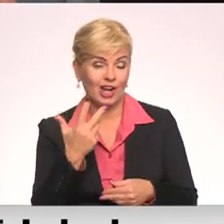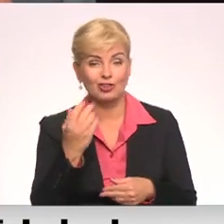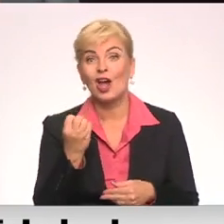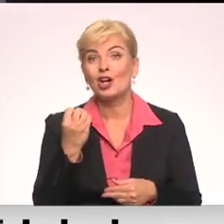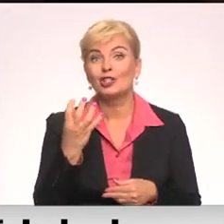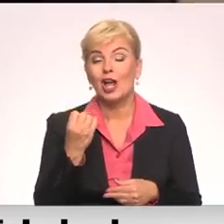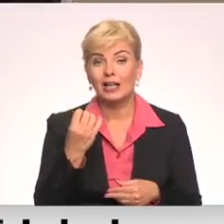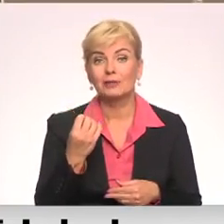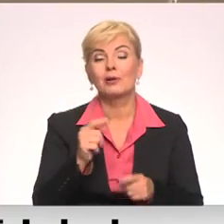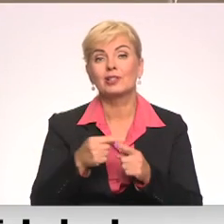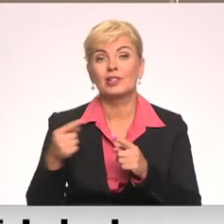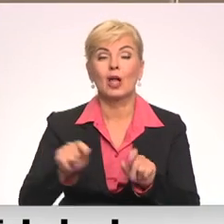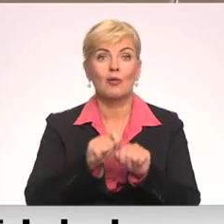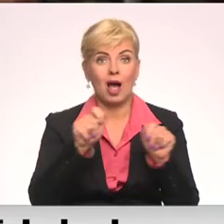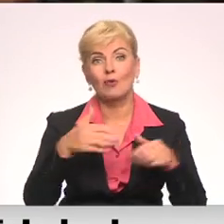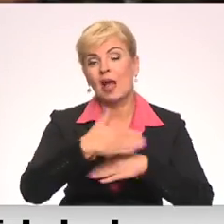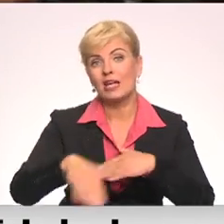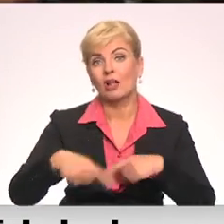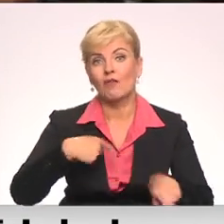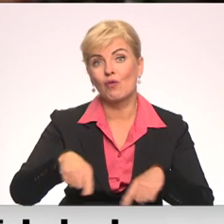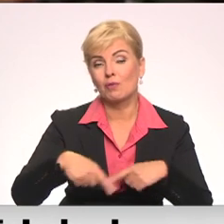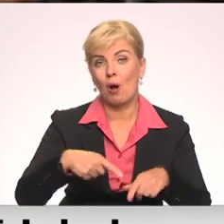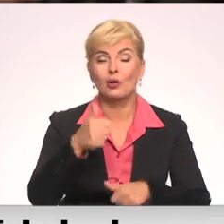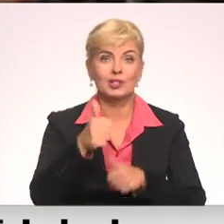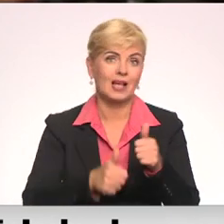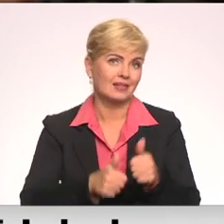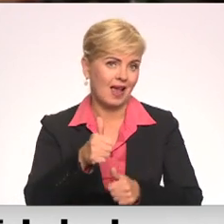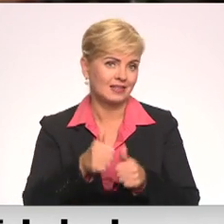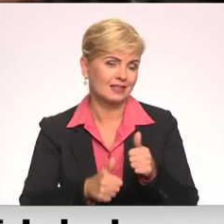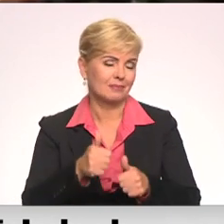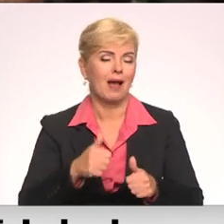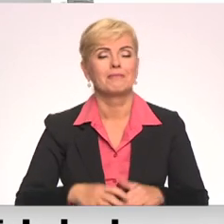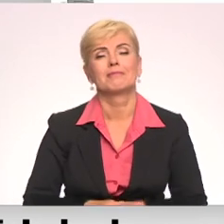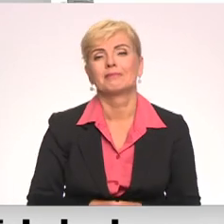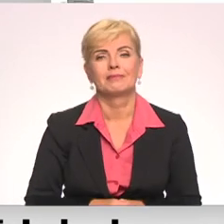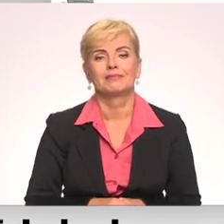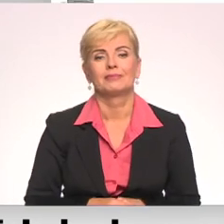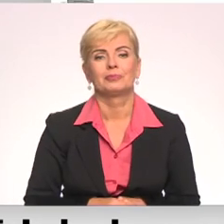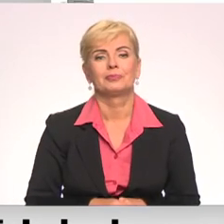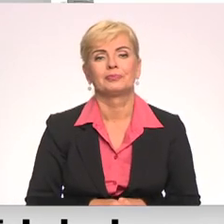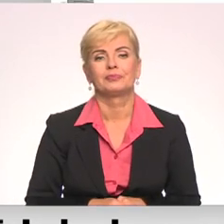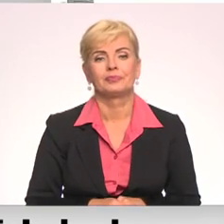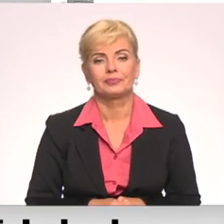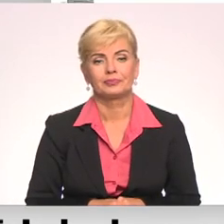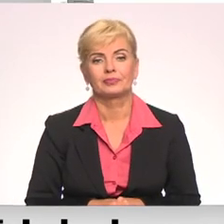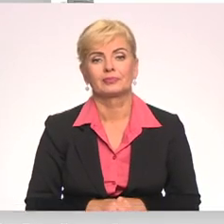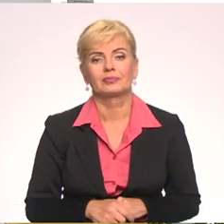14. Sezonu atklās ar ielu futbola sacensībām. Dāvids Frenefelds, Ivor Žepickis, Latvijas televīzija.